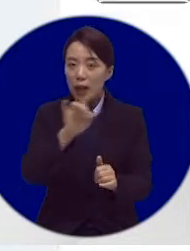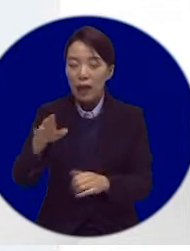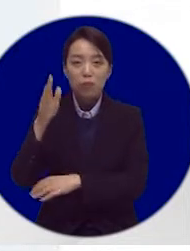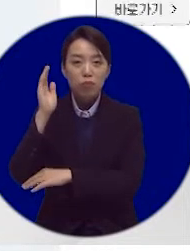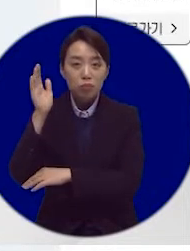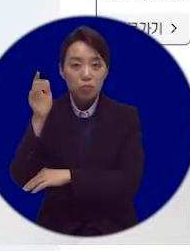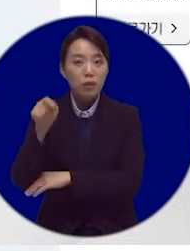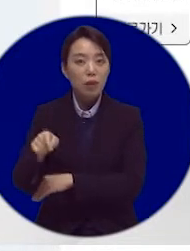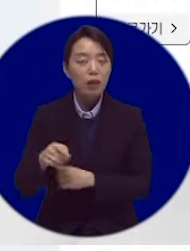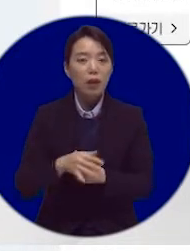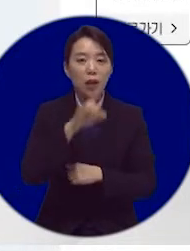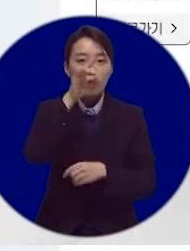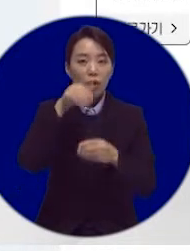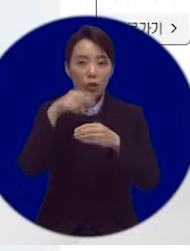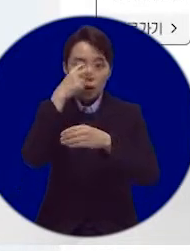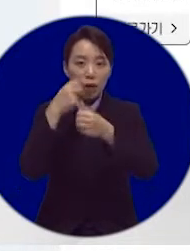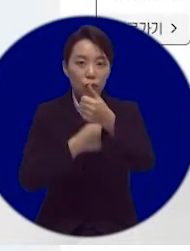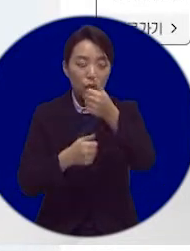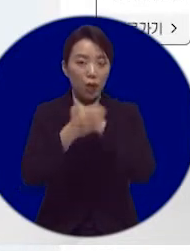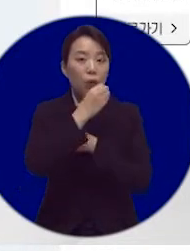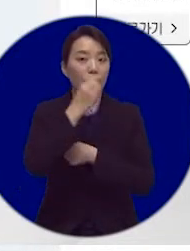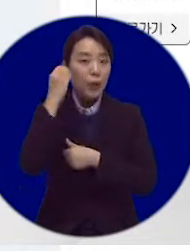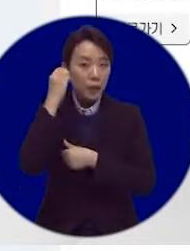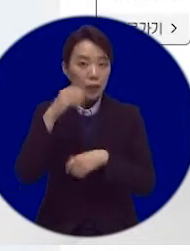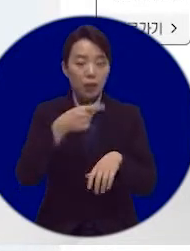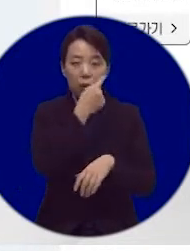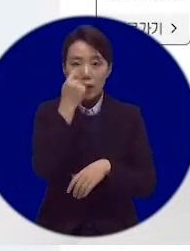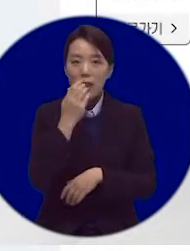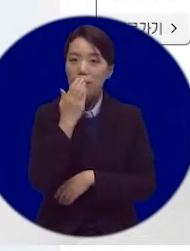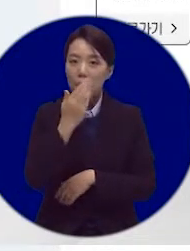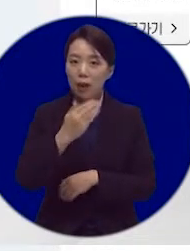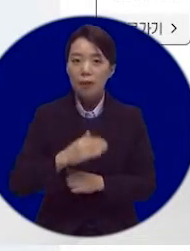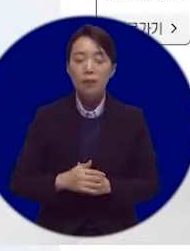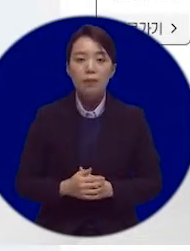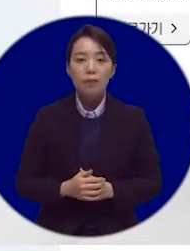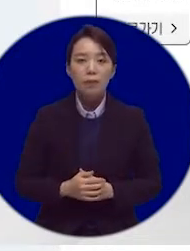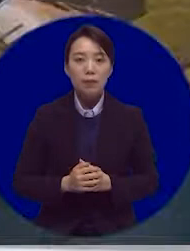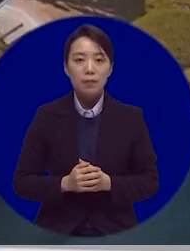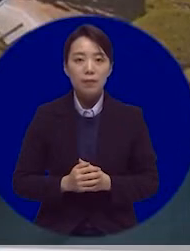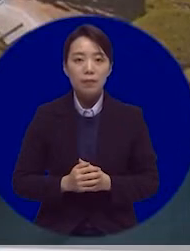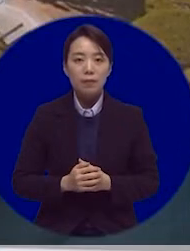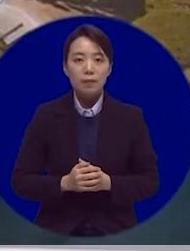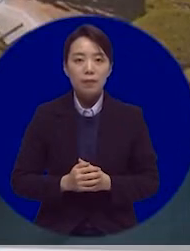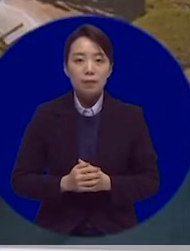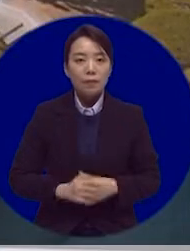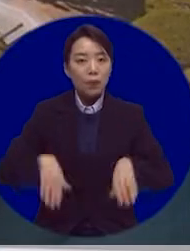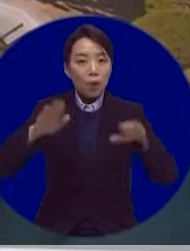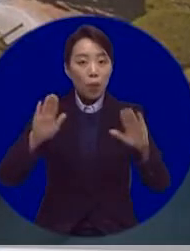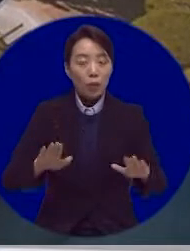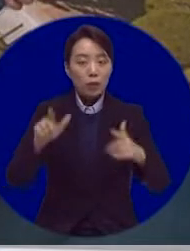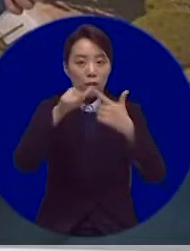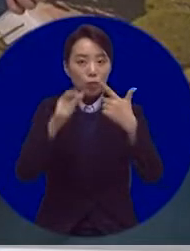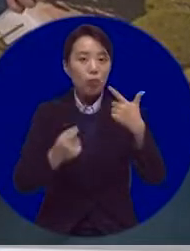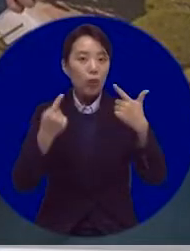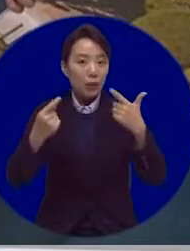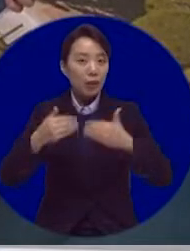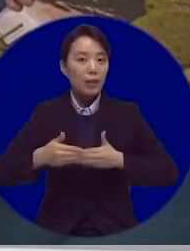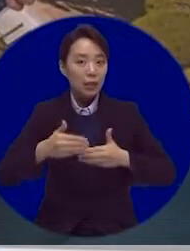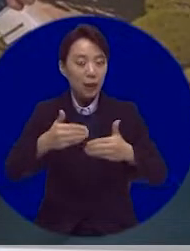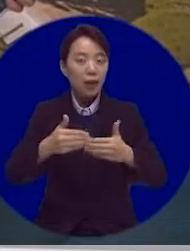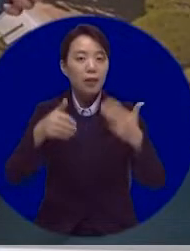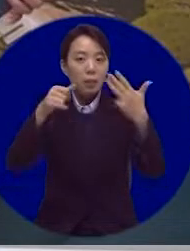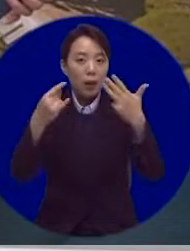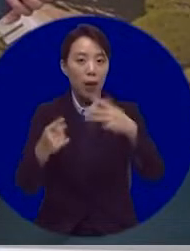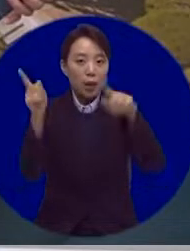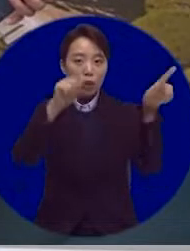연설 일시는 중앙선거관리위원회 홈페이지에서 확인할 수 있습니다. 오는 6월 1일 실시하는